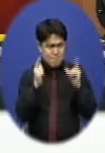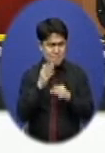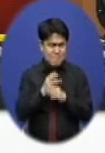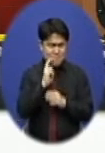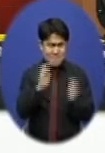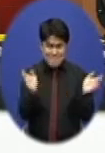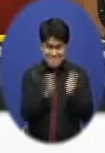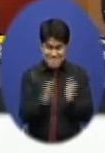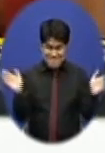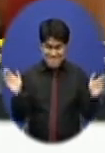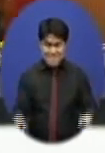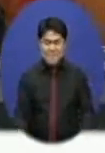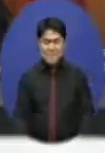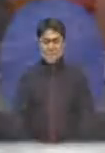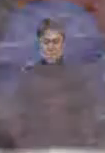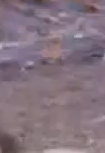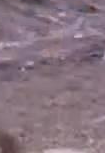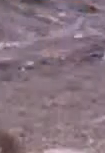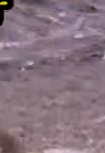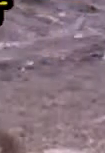춘향아 음악! 주세요.